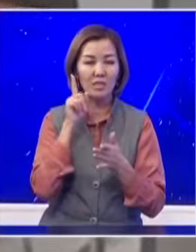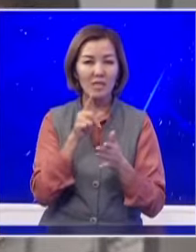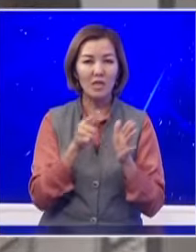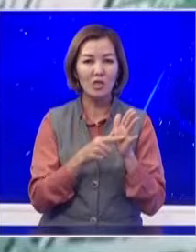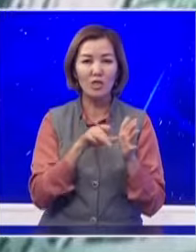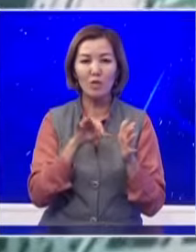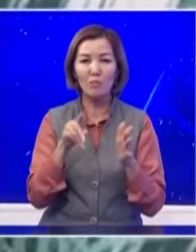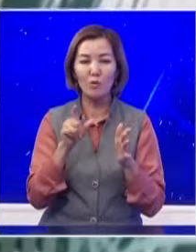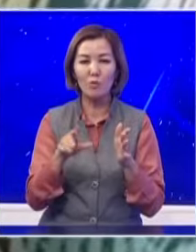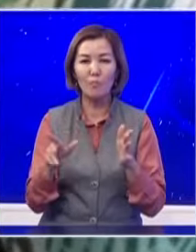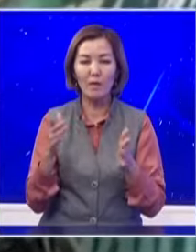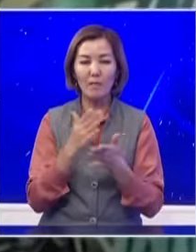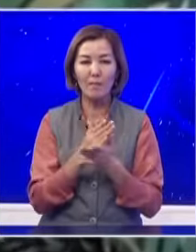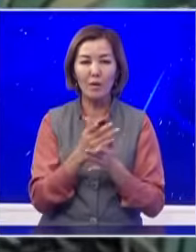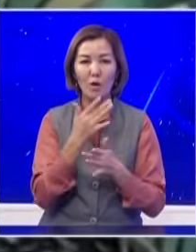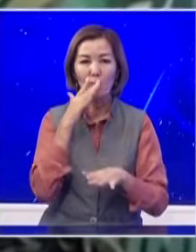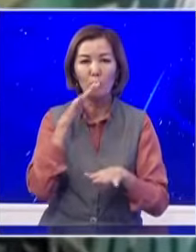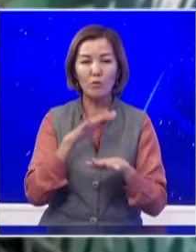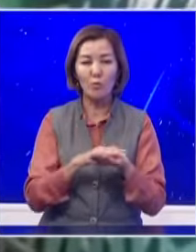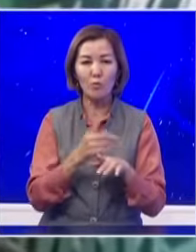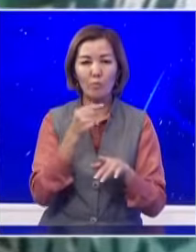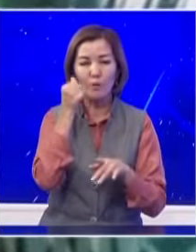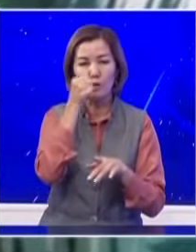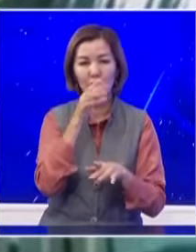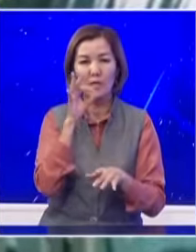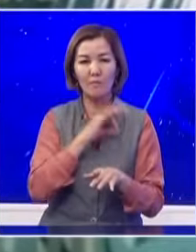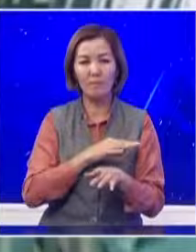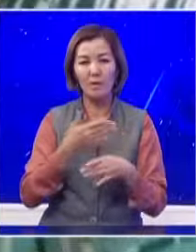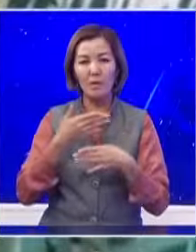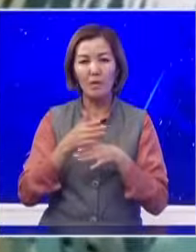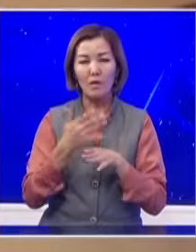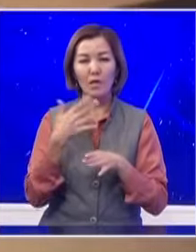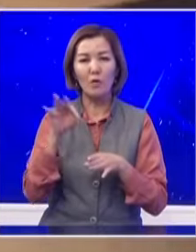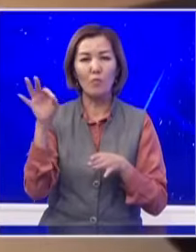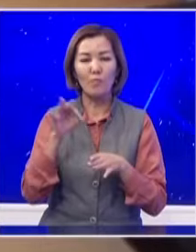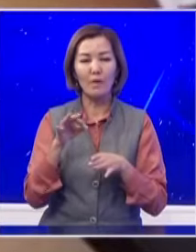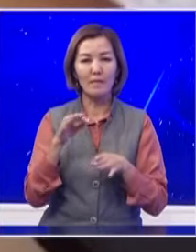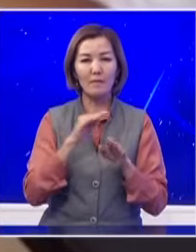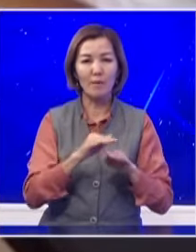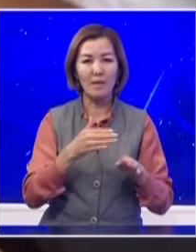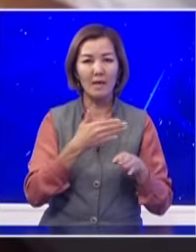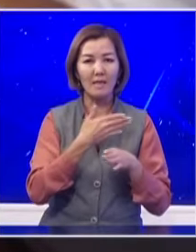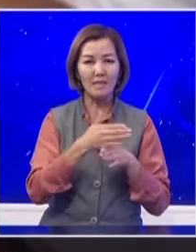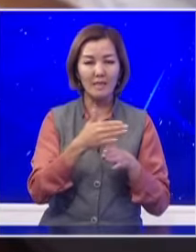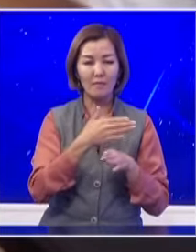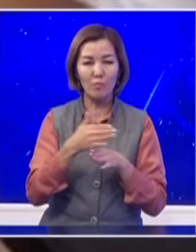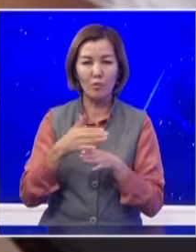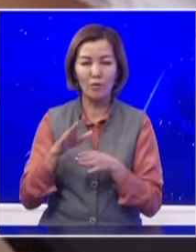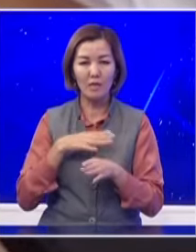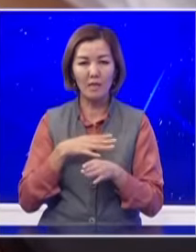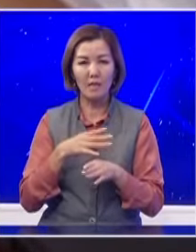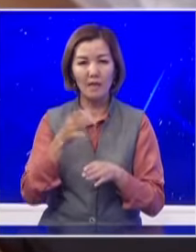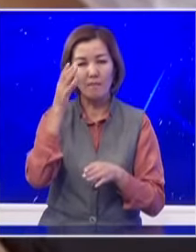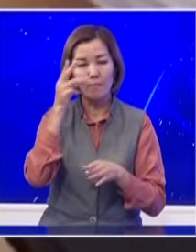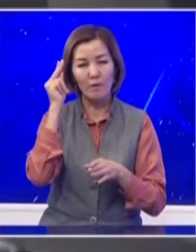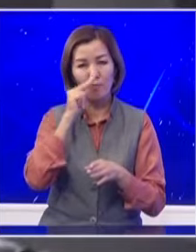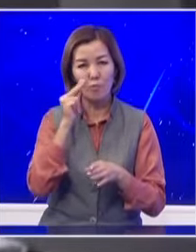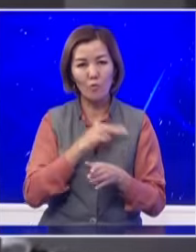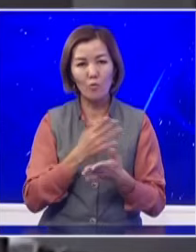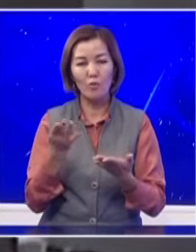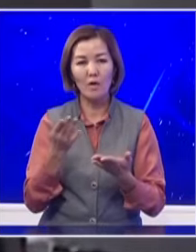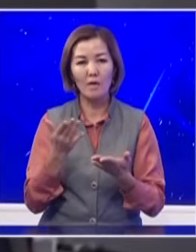миллионға жуықтаған. Ұлттық қордың жыл сайынғы инвестициялық табысының 50%-ын барлық балаға тең бөлу көзделген. Аталған қаражат баланың білім алуына,